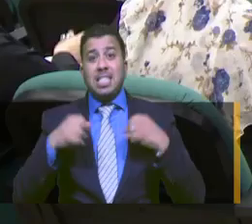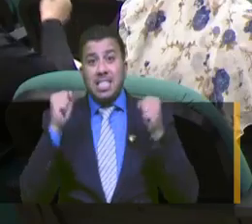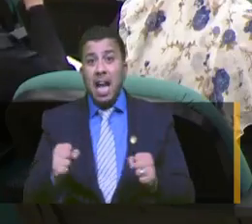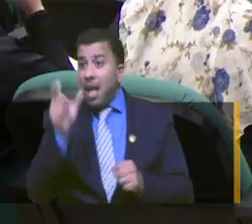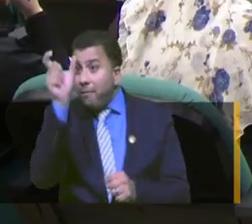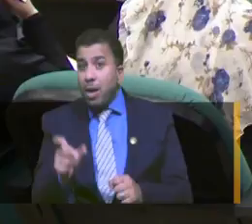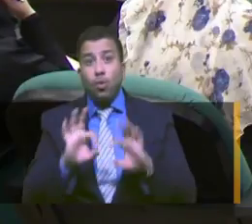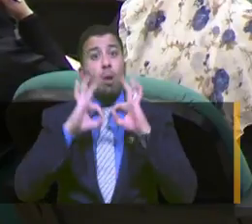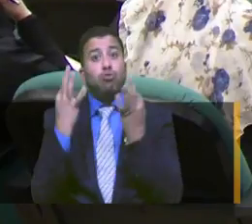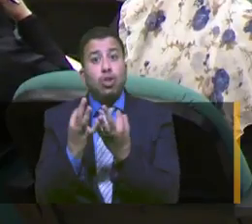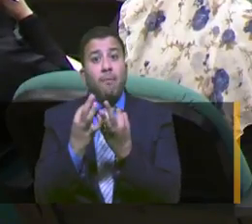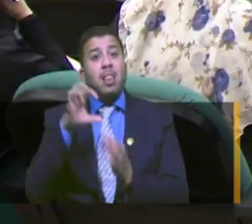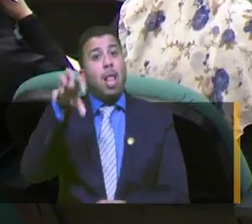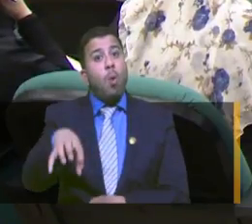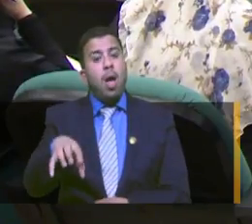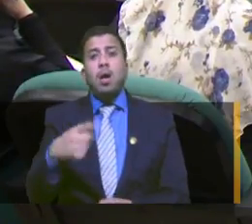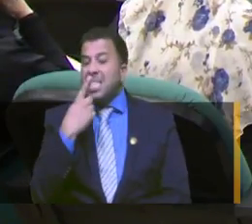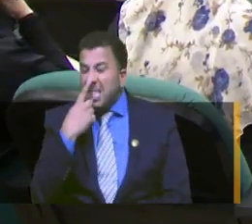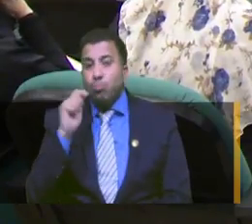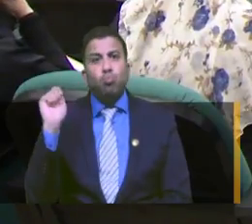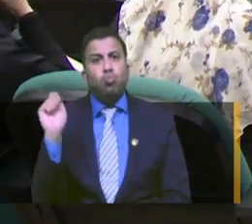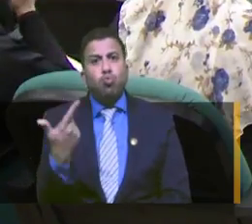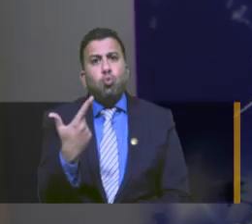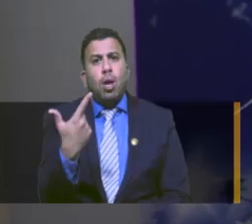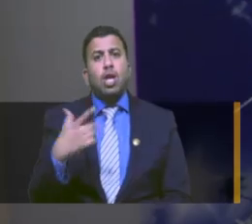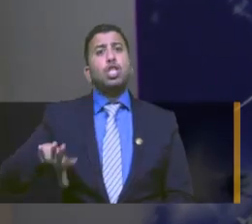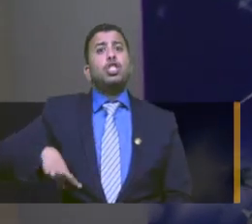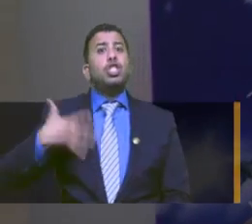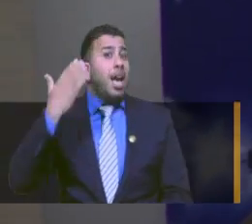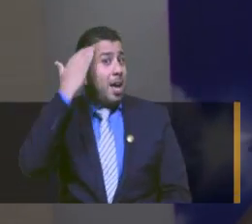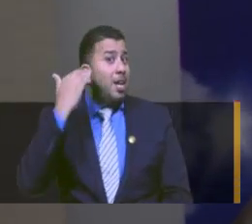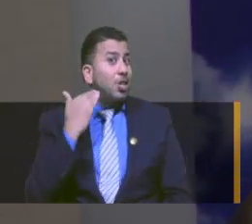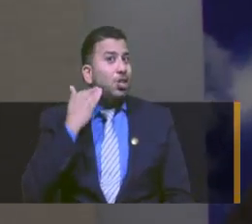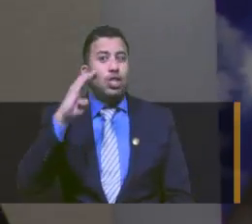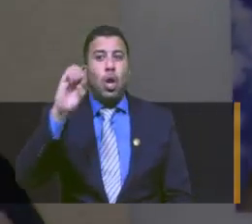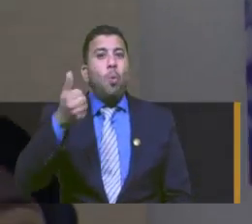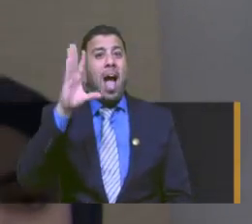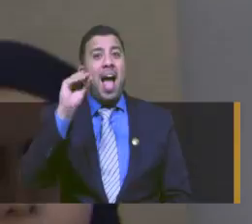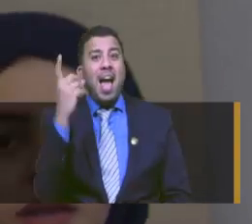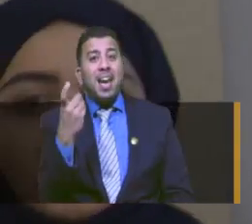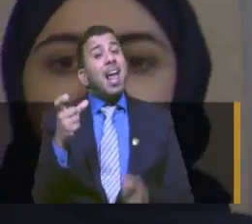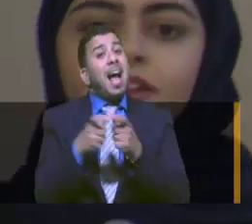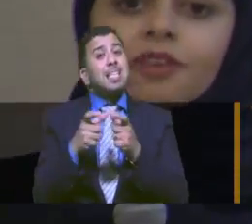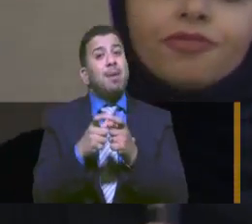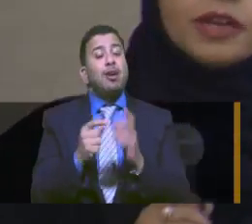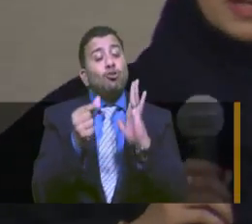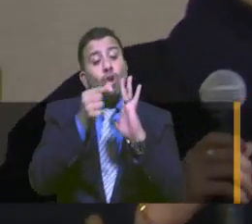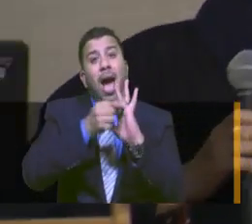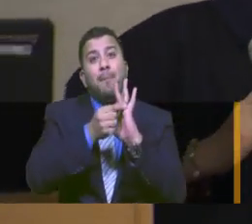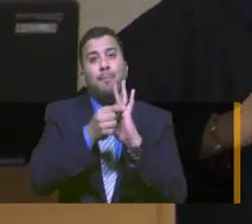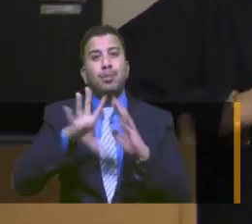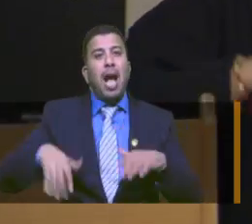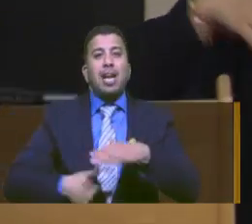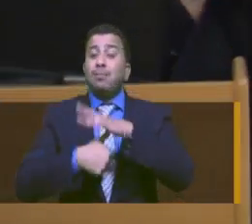صحة الفرد والمجتمع في الدولة، واستجابة لتوجيهات سمو الشيخ جواهر بنت محمد القاسمي حرمي صاحب